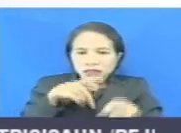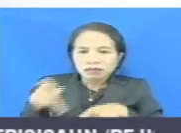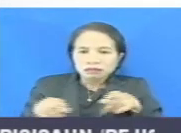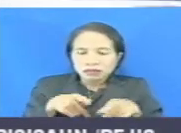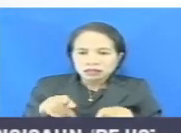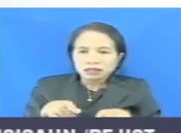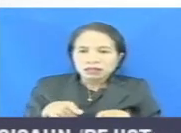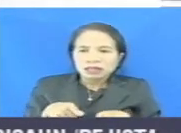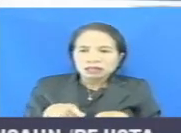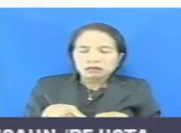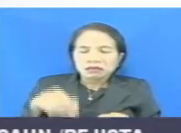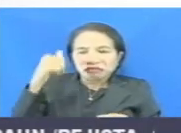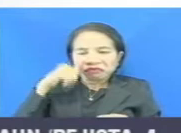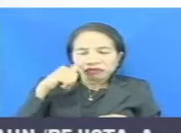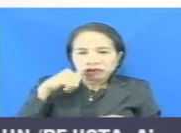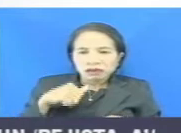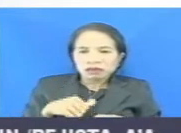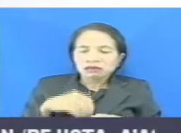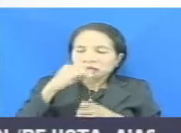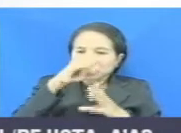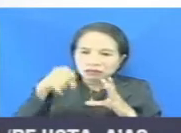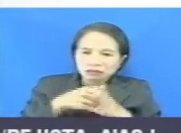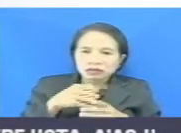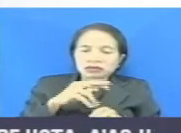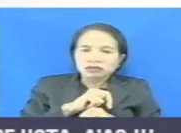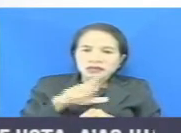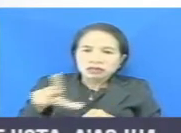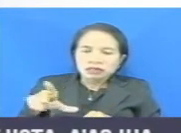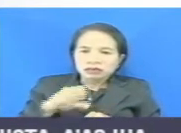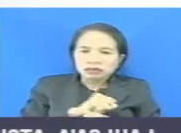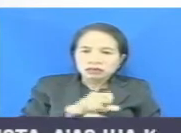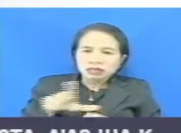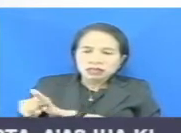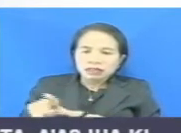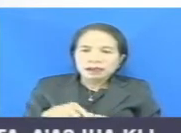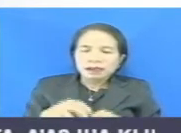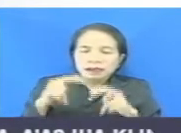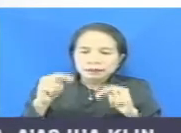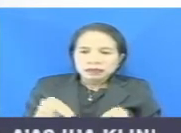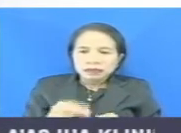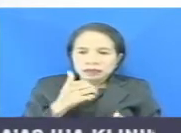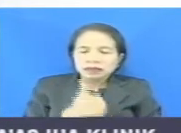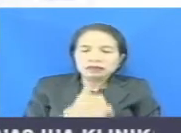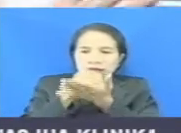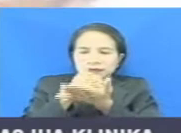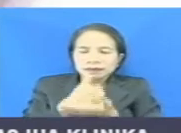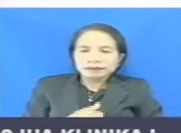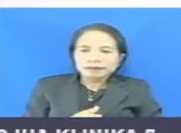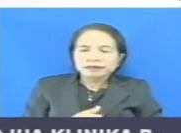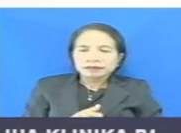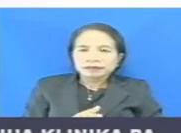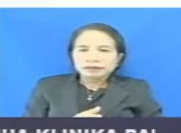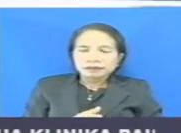news ba feto ba emade inclusão social idene ini dia persija reforça tang nebe halo in parte idene makit